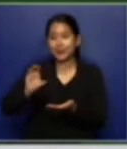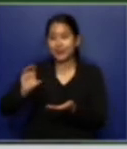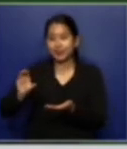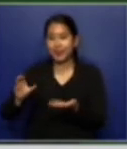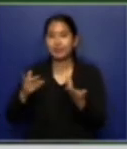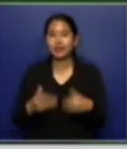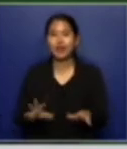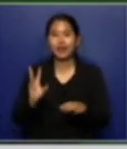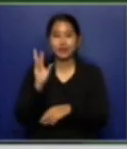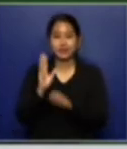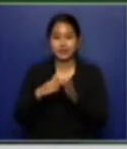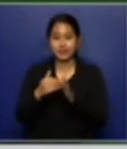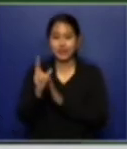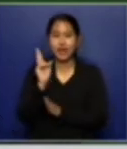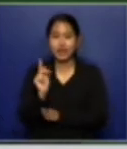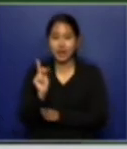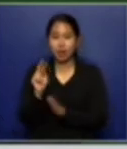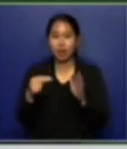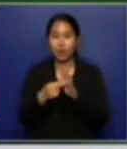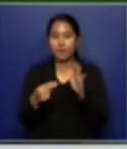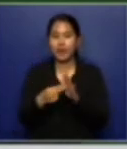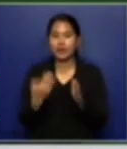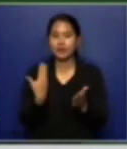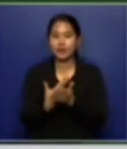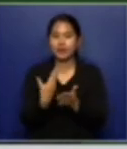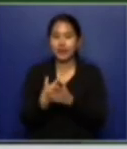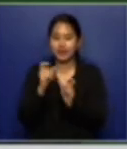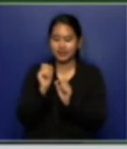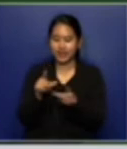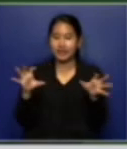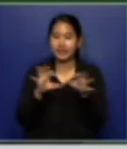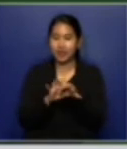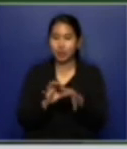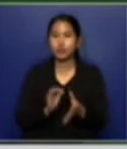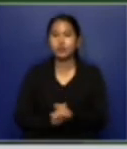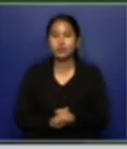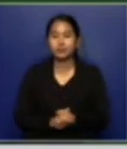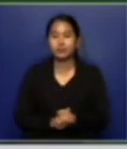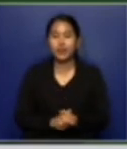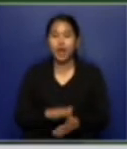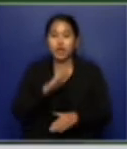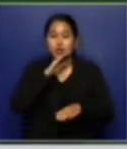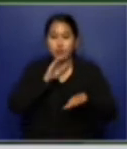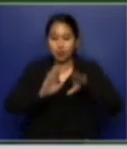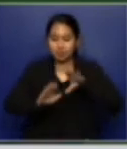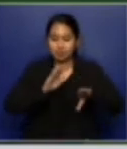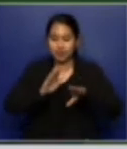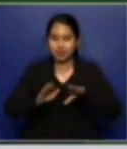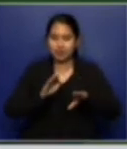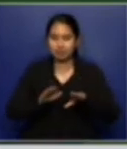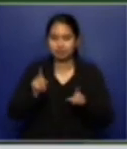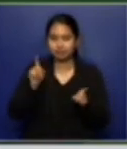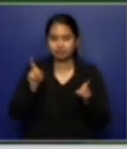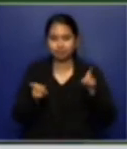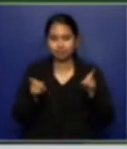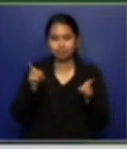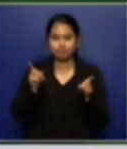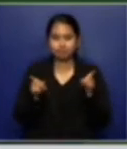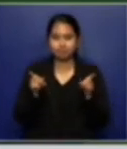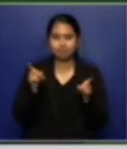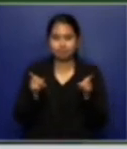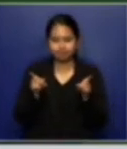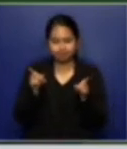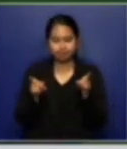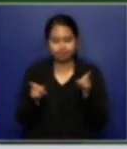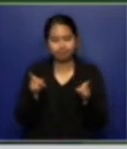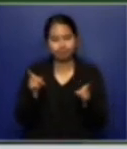นก็คืองบประมาณที่เป็นรายจ่ายบูรณาการนะคะเมื่อเทียบสัดส่วน2 อันนี้แล้วเนี่ยหน่วยรับงบประมา